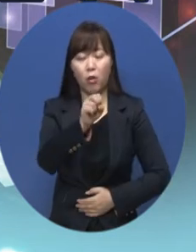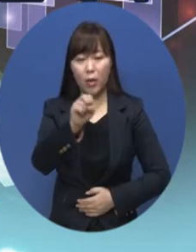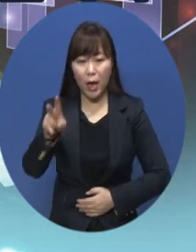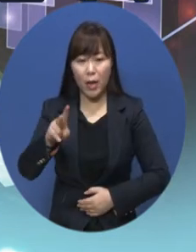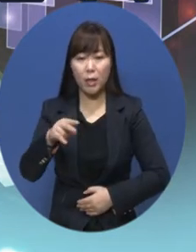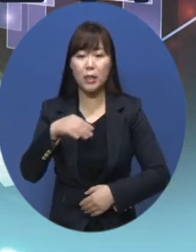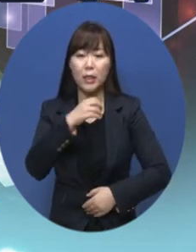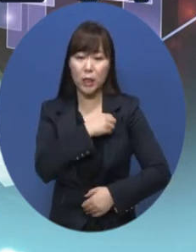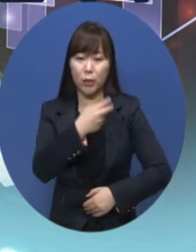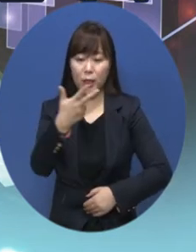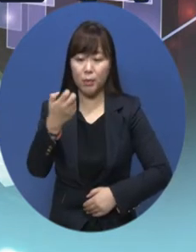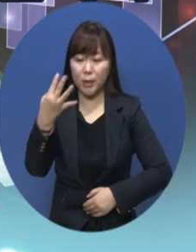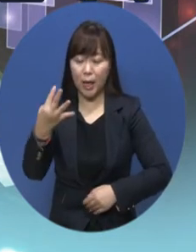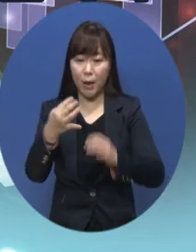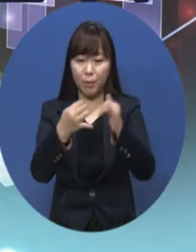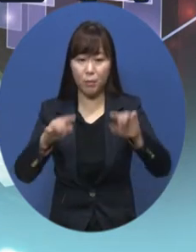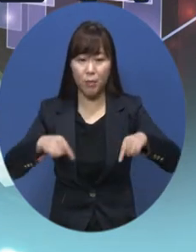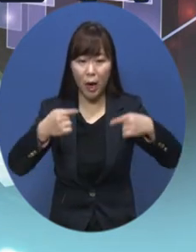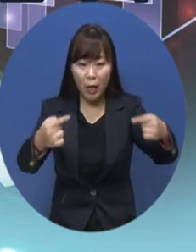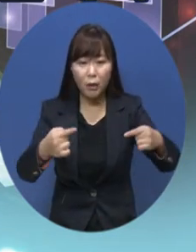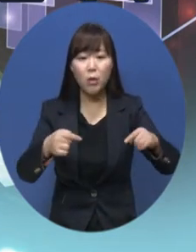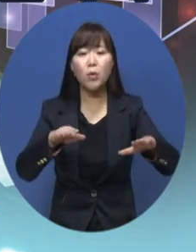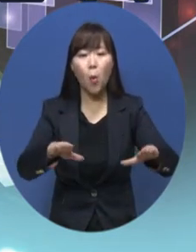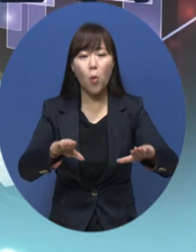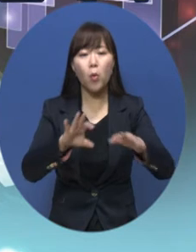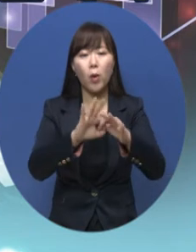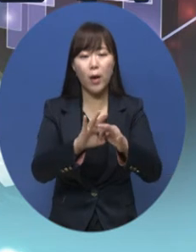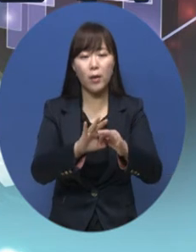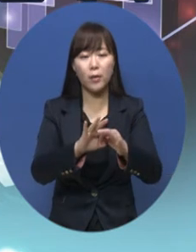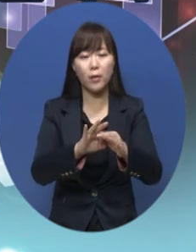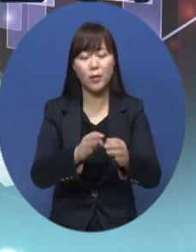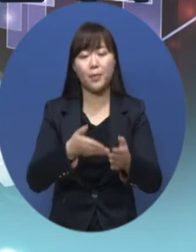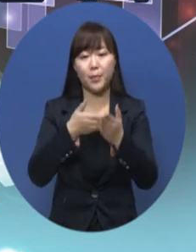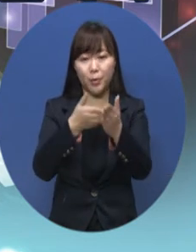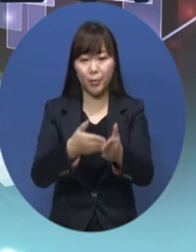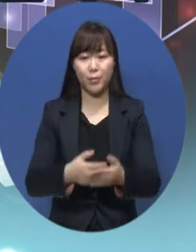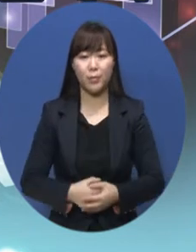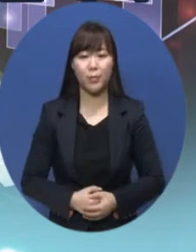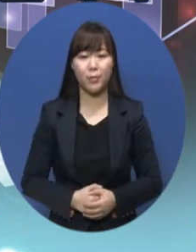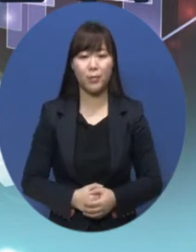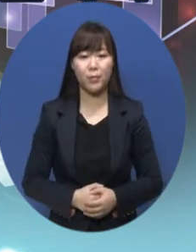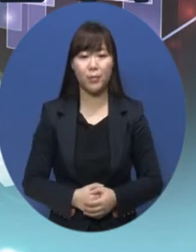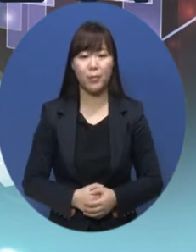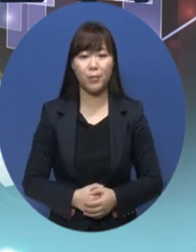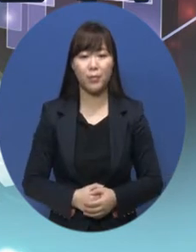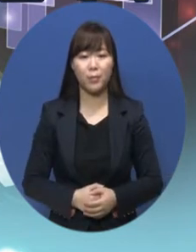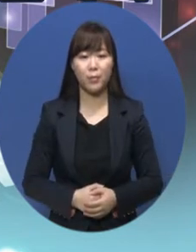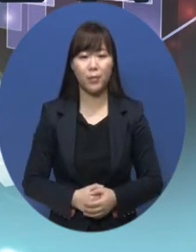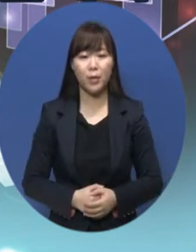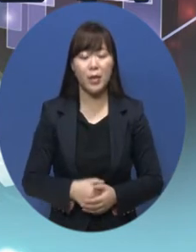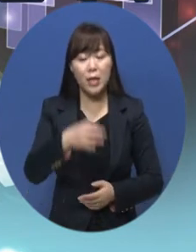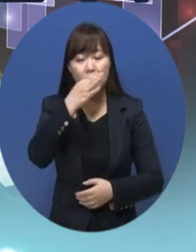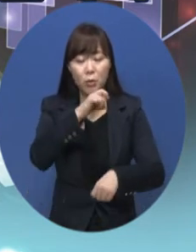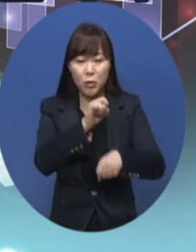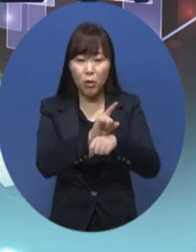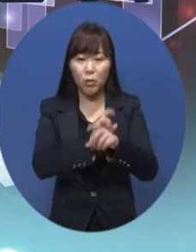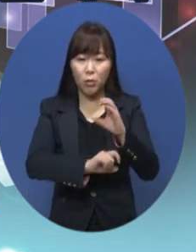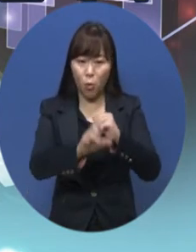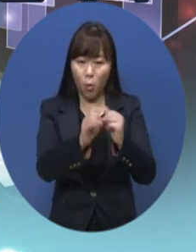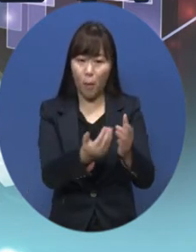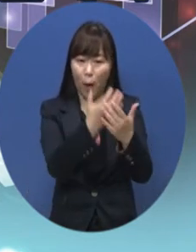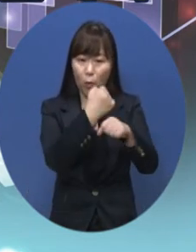74명이 참여한 비준 촉구 결의안이 발의된 것입니다. 협약의 실효성을